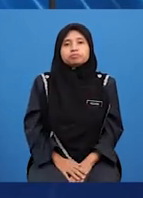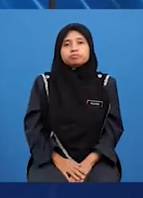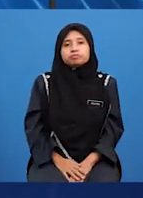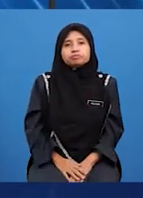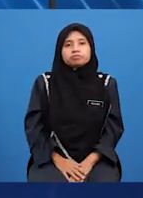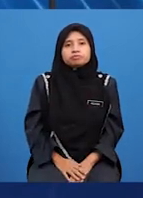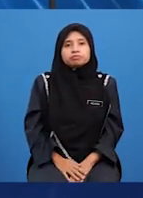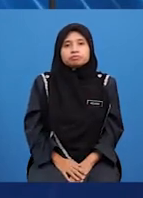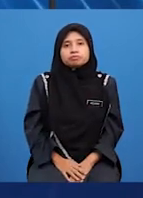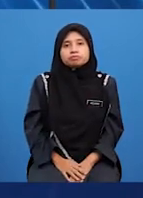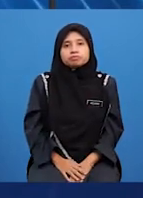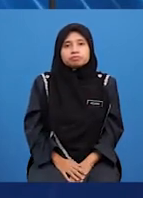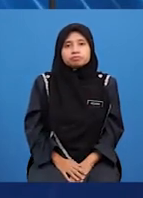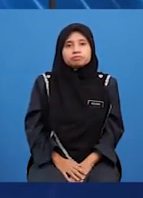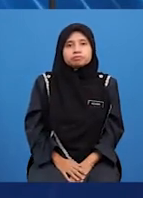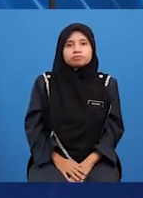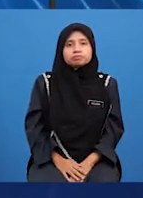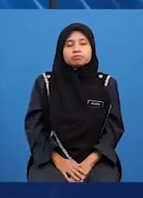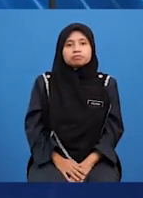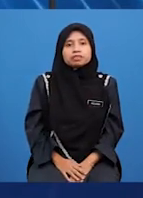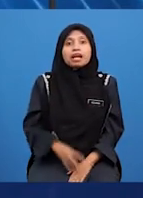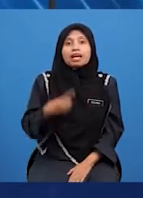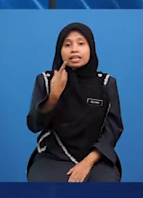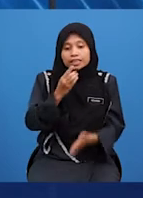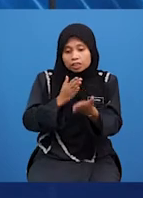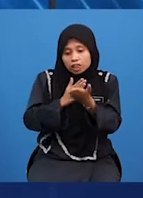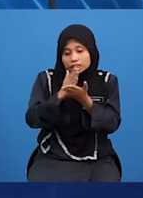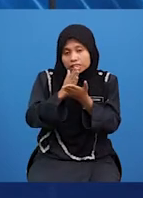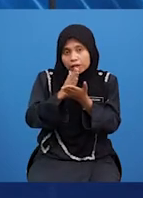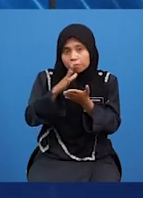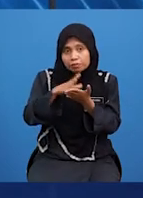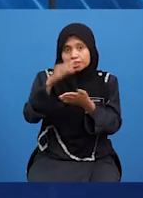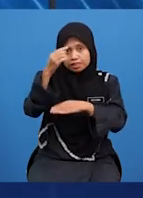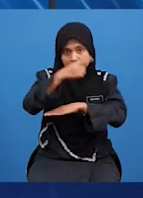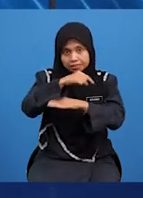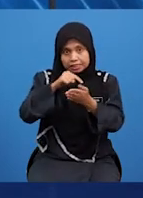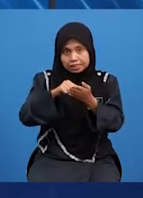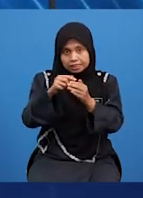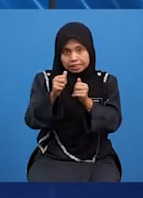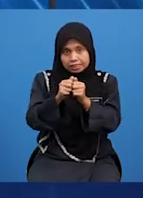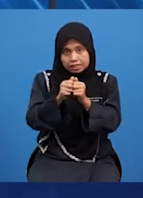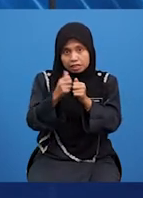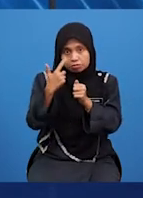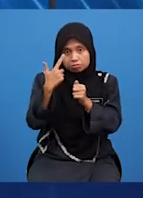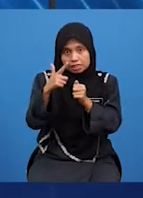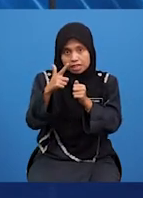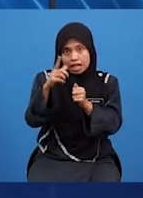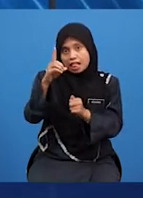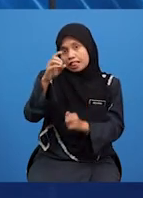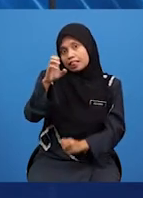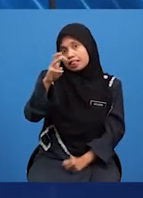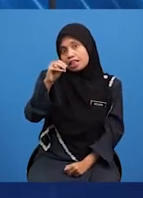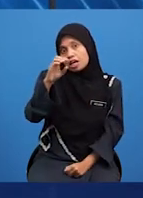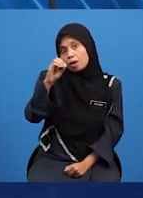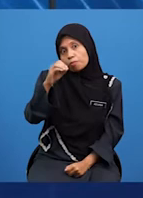Ya, Alhamdulillah. Jadi baiklah, kita teruskan pembelajaran pada hari ini. Jom kita teruskan melihat demonstrasi